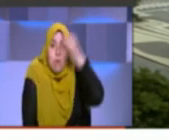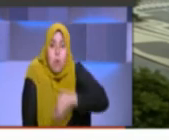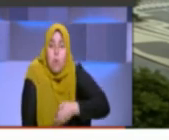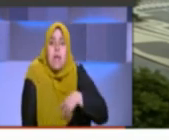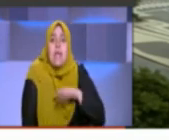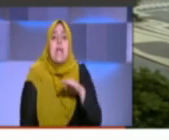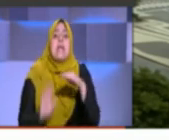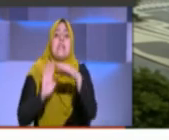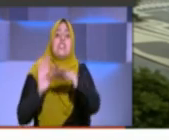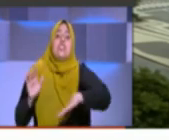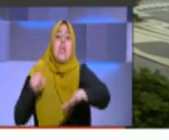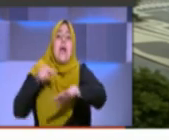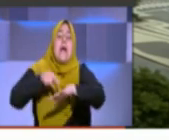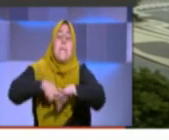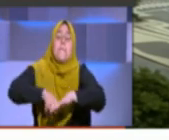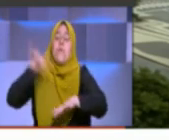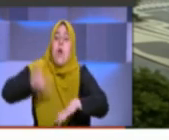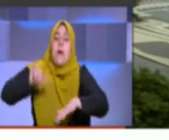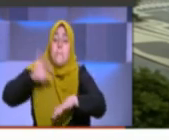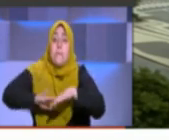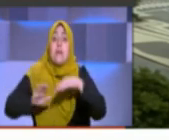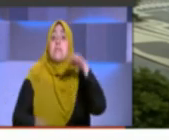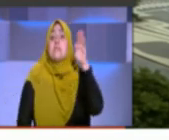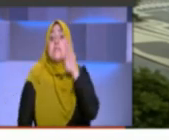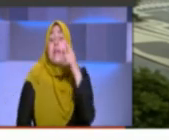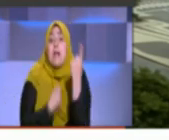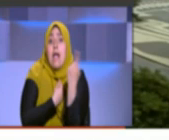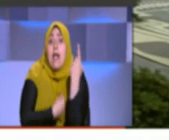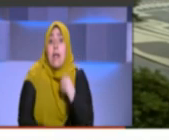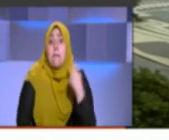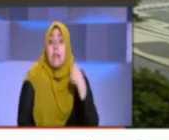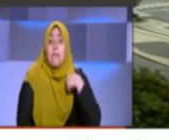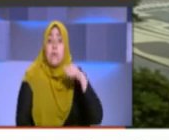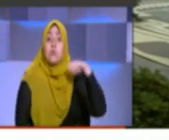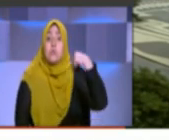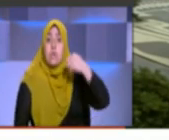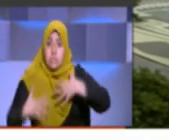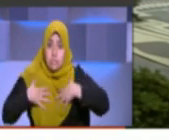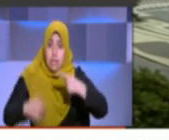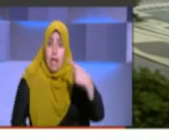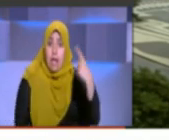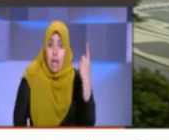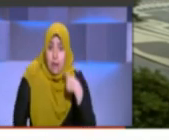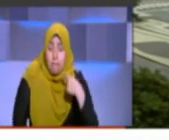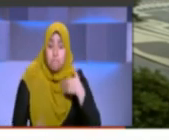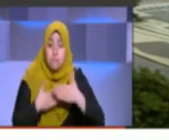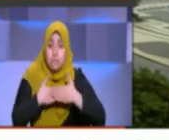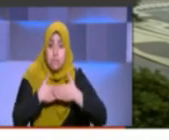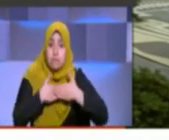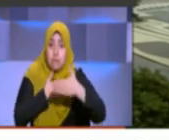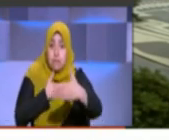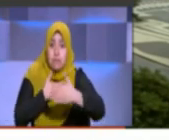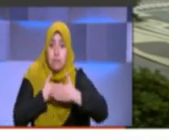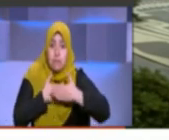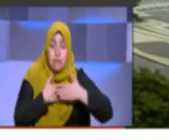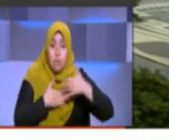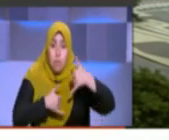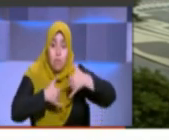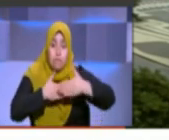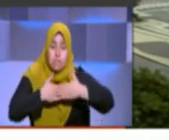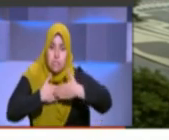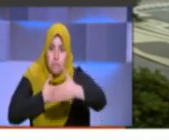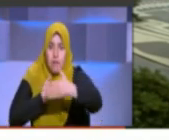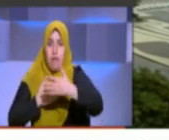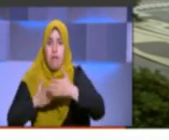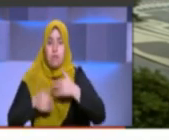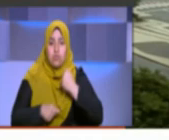الناس بتعليمات وزاره الصحه، بتعليمات التباعد الاجتماعي. النسبه المئويه لالتزام الناس هنا مهم جدا ان